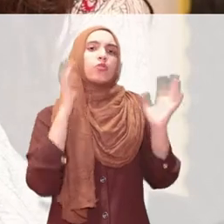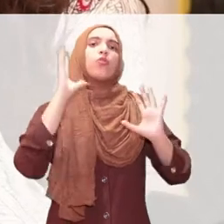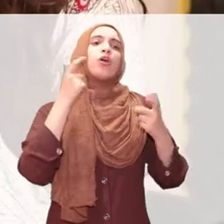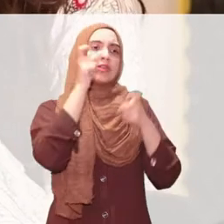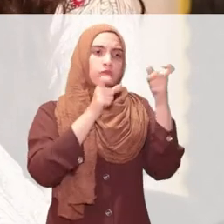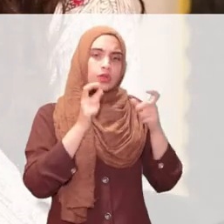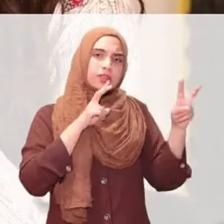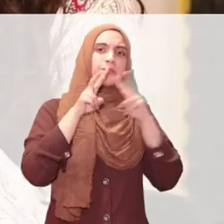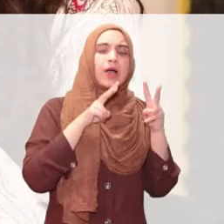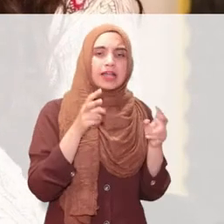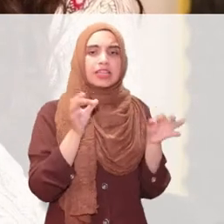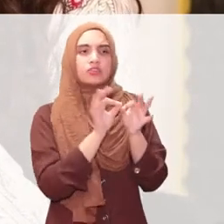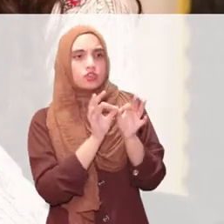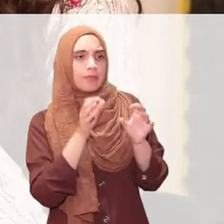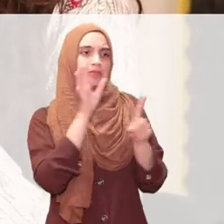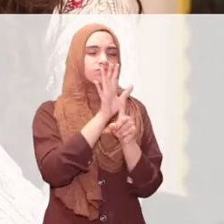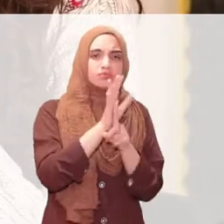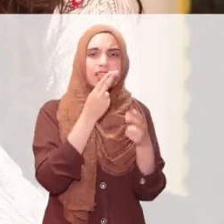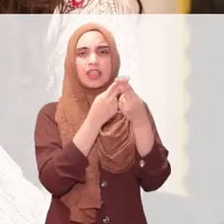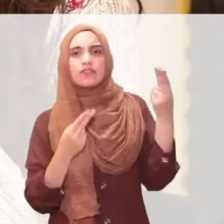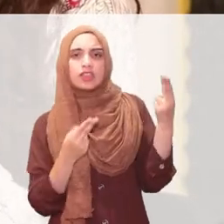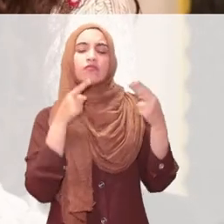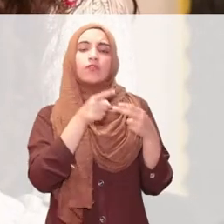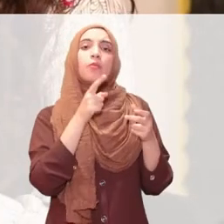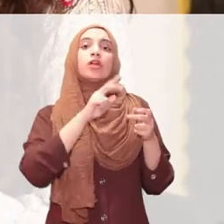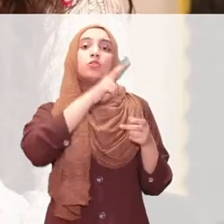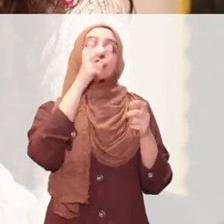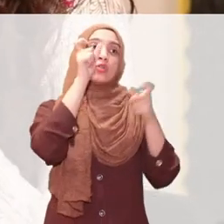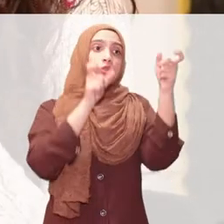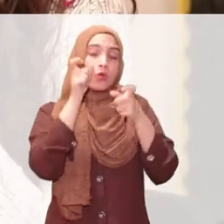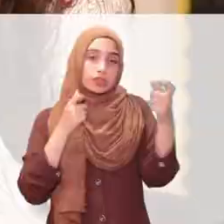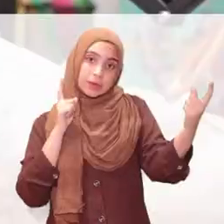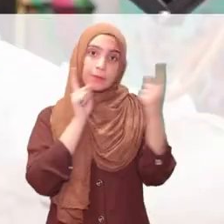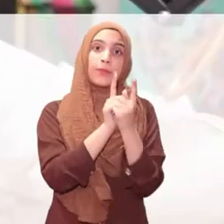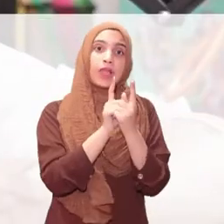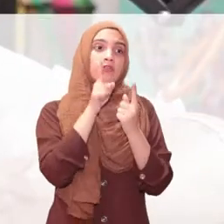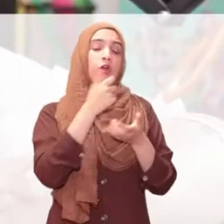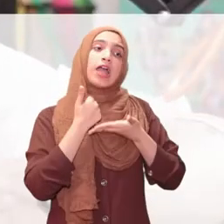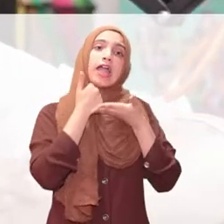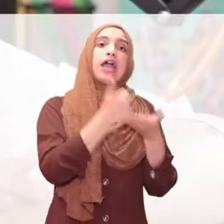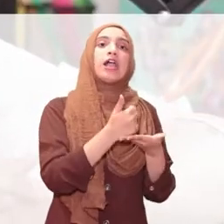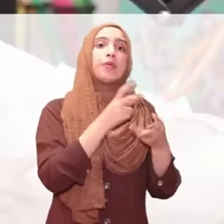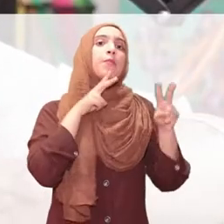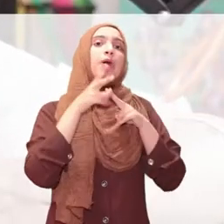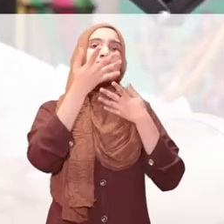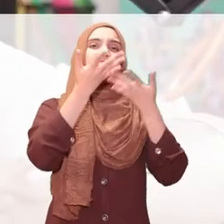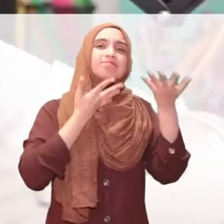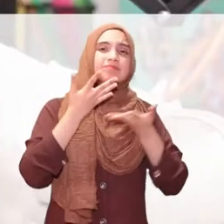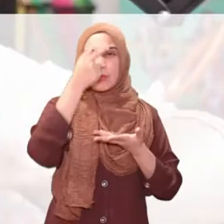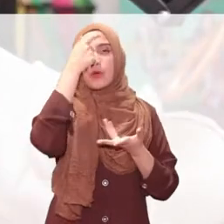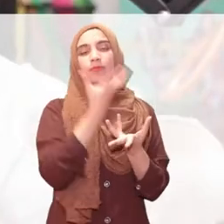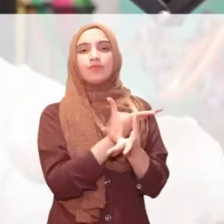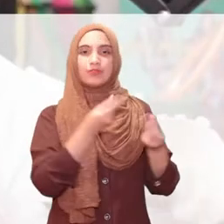इंटेलेक्ट एंड इंडिविजुअल The Amazing tours1